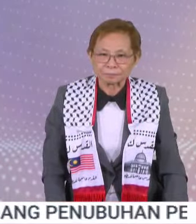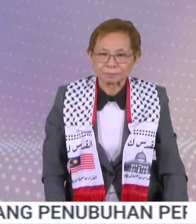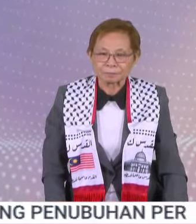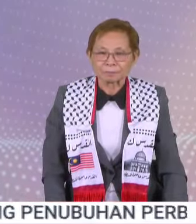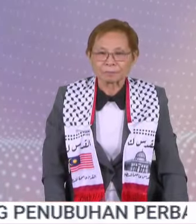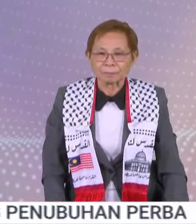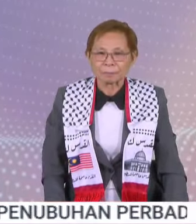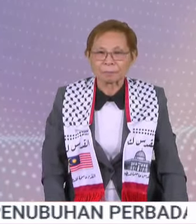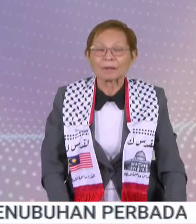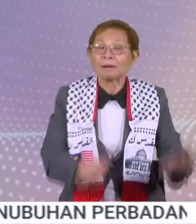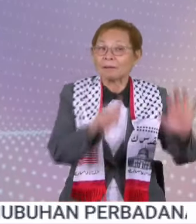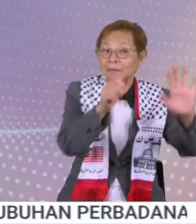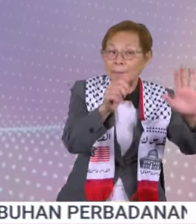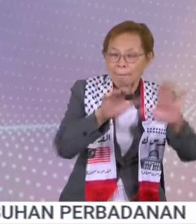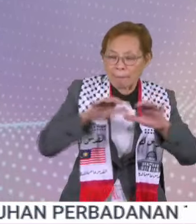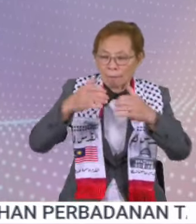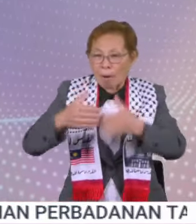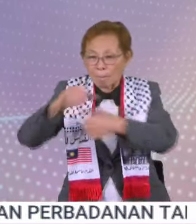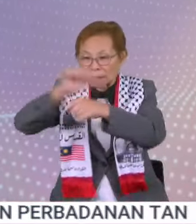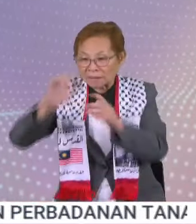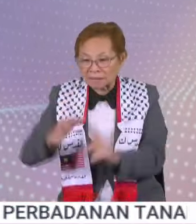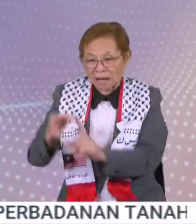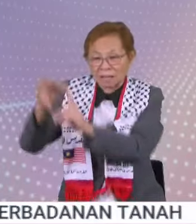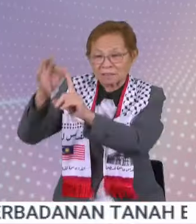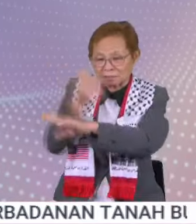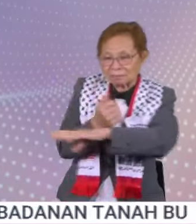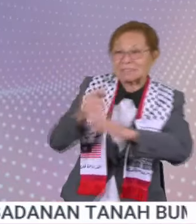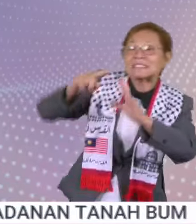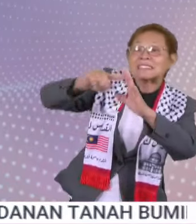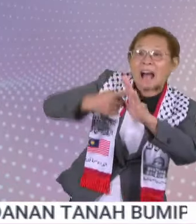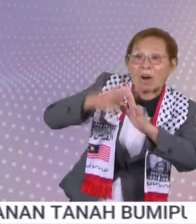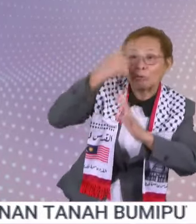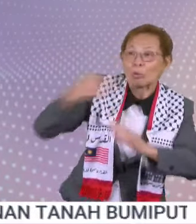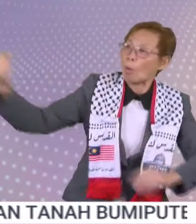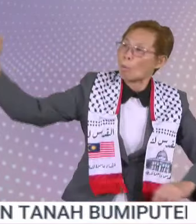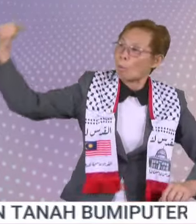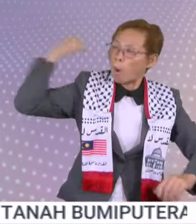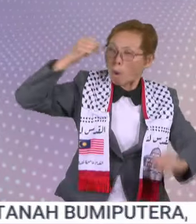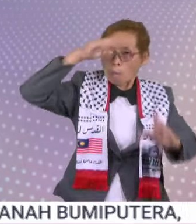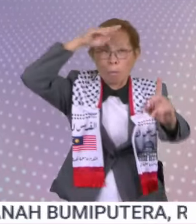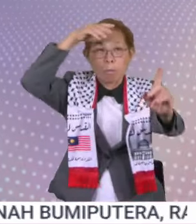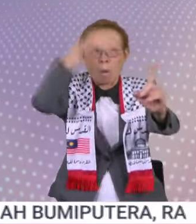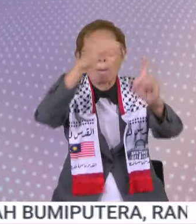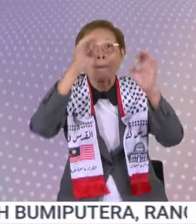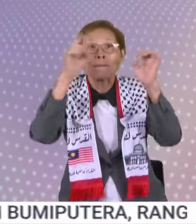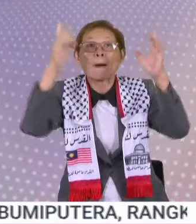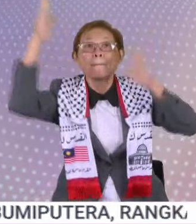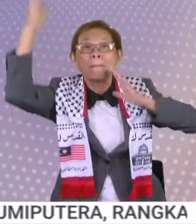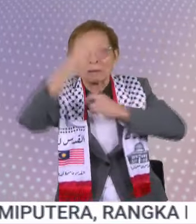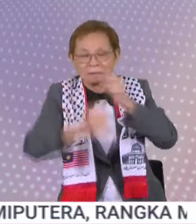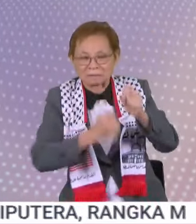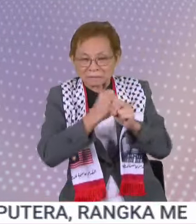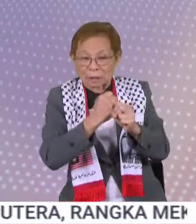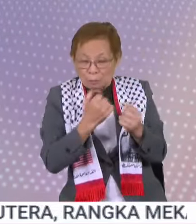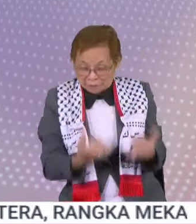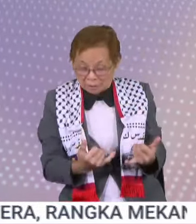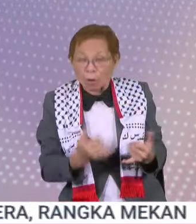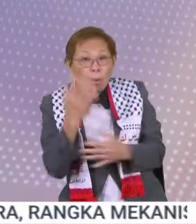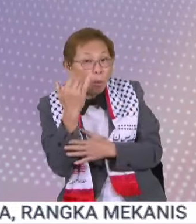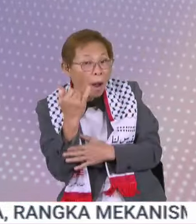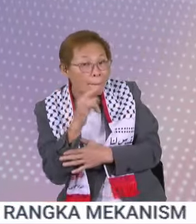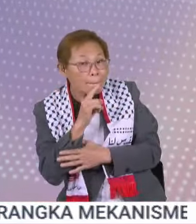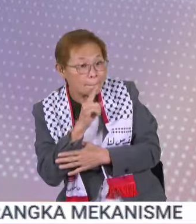Ya, dalam pada itu, 6 pasukan petugas khas diwujudkan bagi memperkasa haluan pendidikan negara tahun ini. Ia